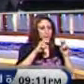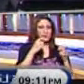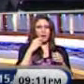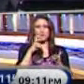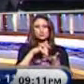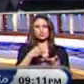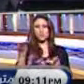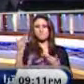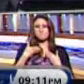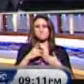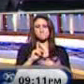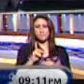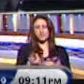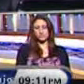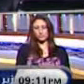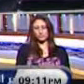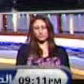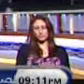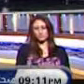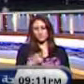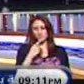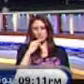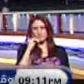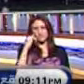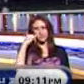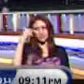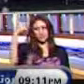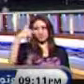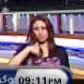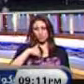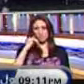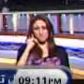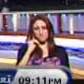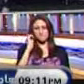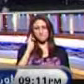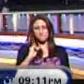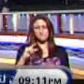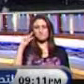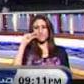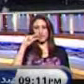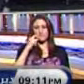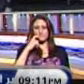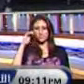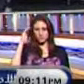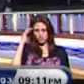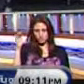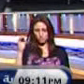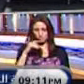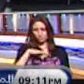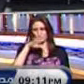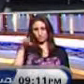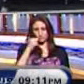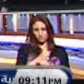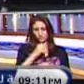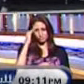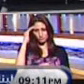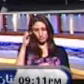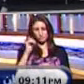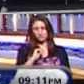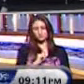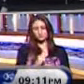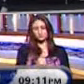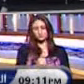محمد احد المواطنين. اتفضل يا محمد قول شكوتك. العمر. عليكم السلام. اتفضل يا حبيبي. اولا اشكر حضرتك واشكر فريق العمل اللي قام. اتفضل يا فندم. الله